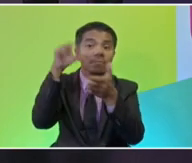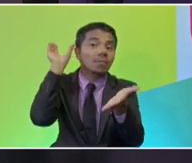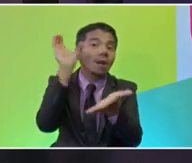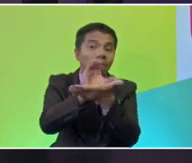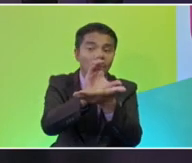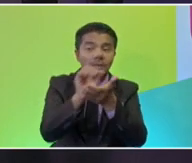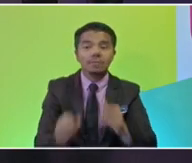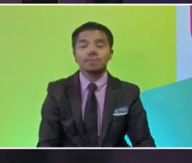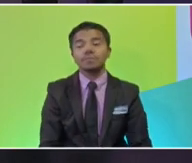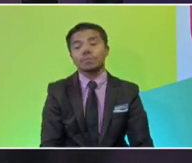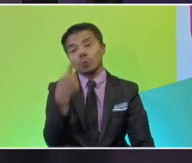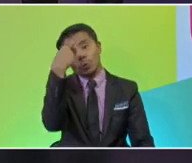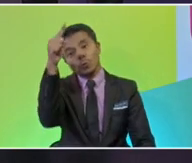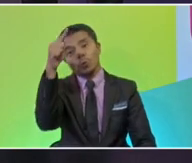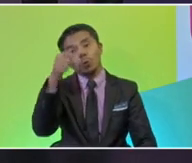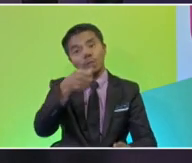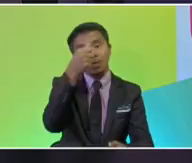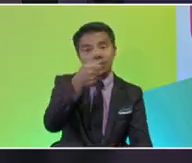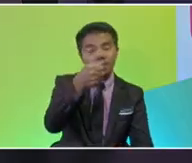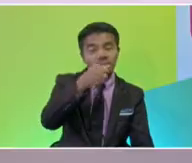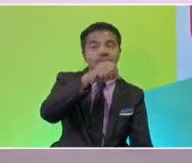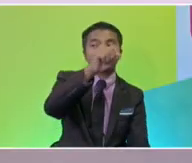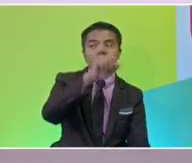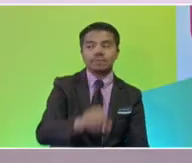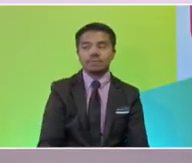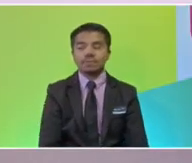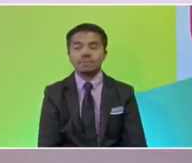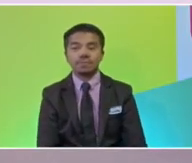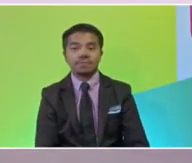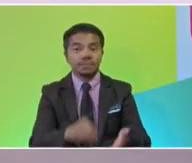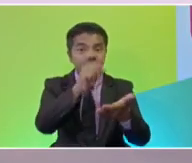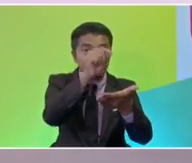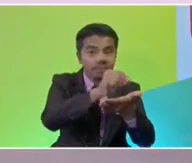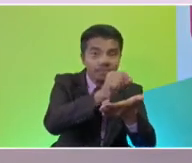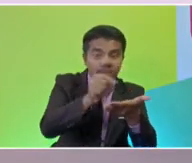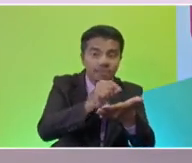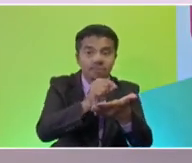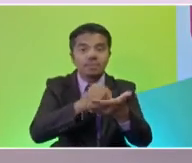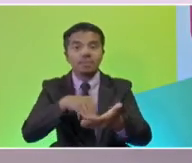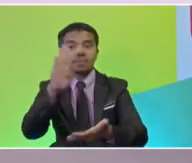boneka atas sini pasti bisa ini